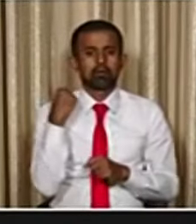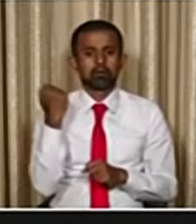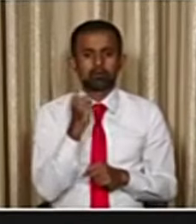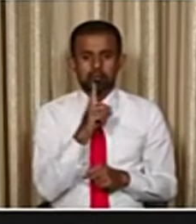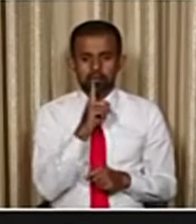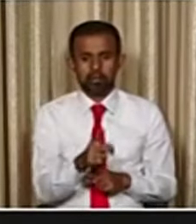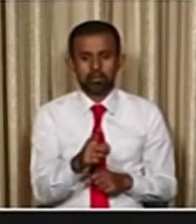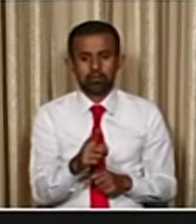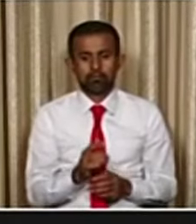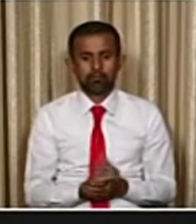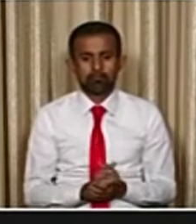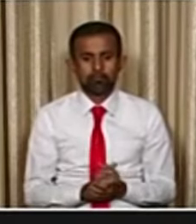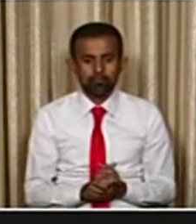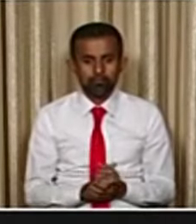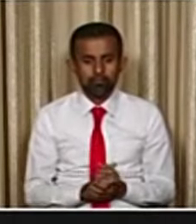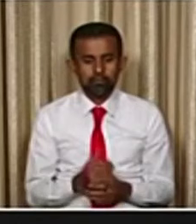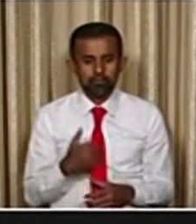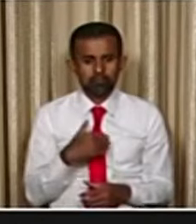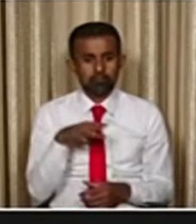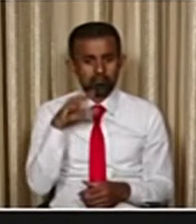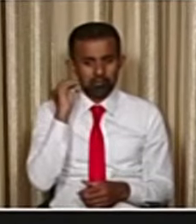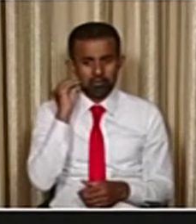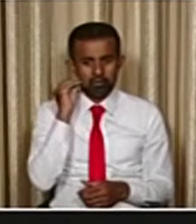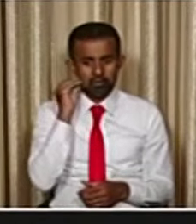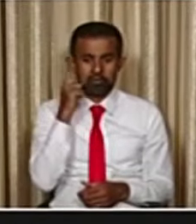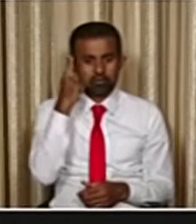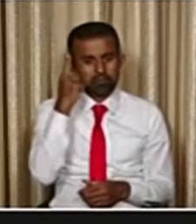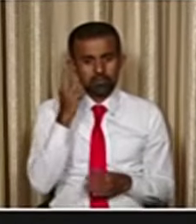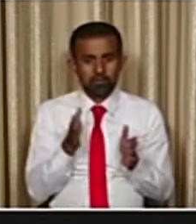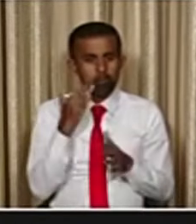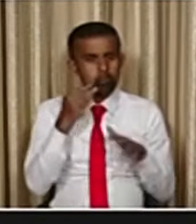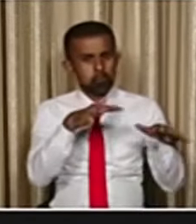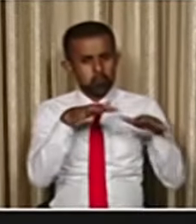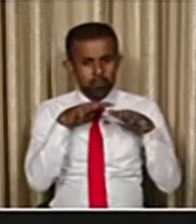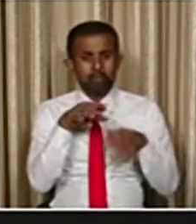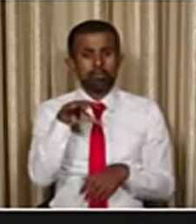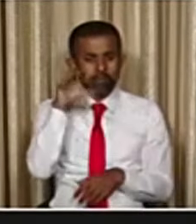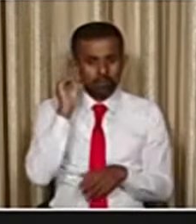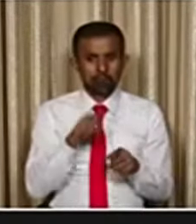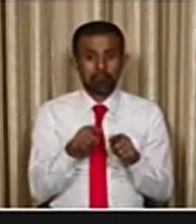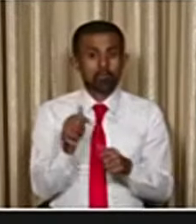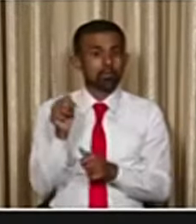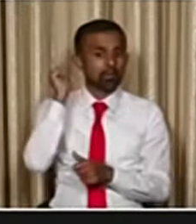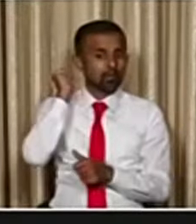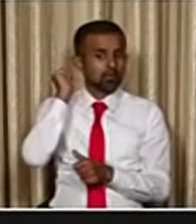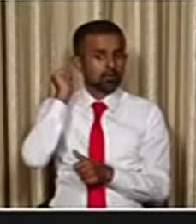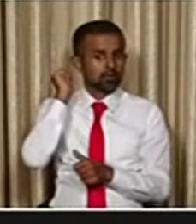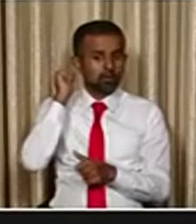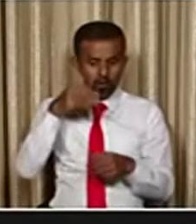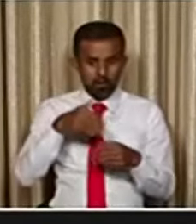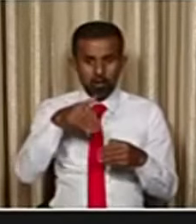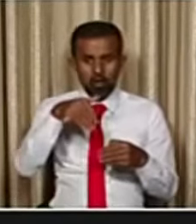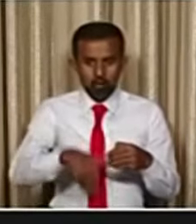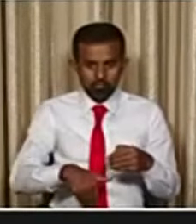නියෝජක කතාවතුමනි කරේ. මොකද හේතුව මට තියෙන ප්‍රාමාණික දැනුමත් එක්ක ජනතාවට දැනෙන්න එදා තිබ්බ තත්ත්වය සහ අද